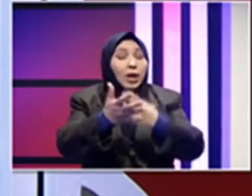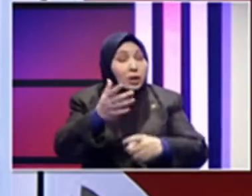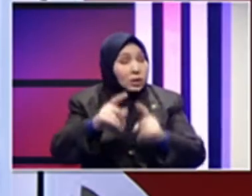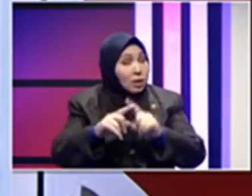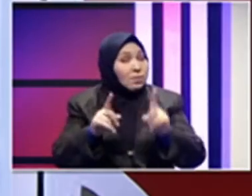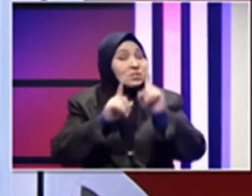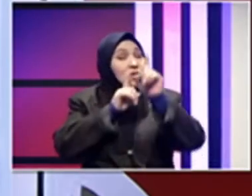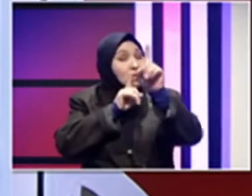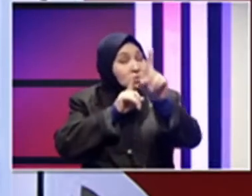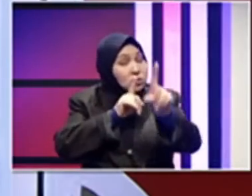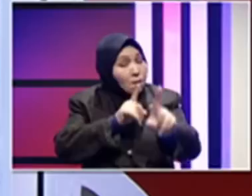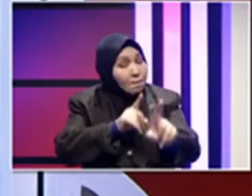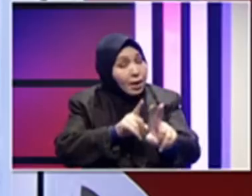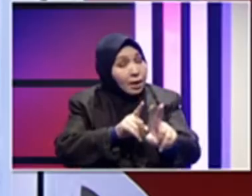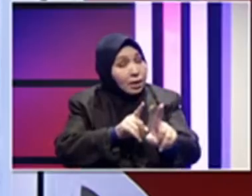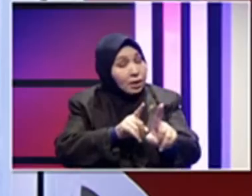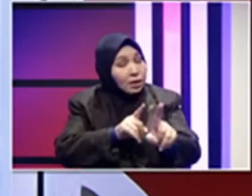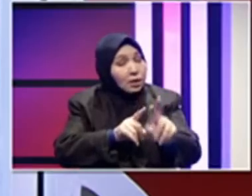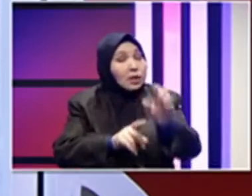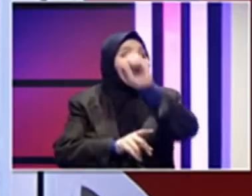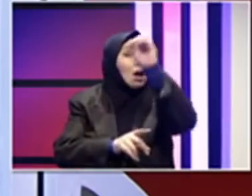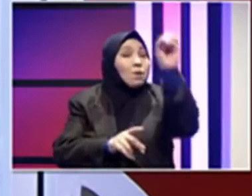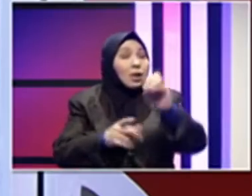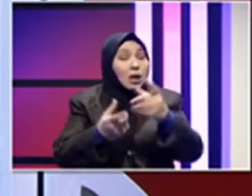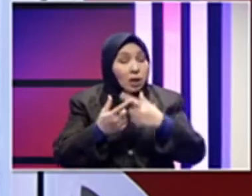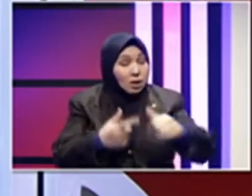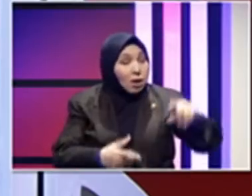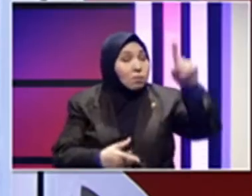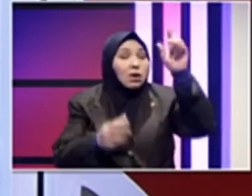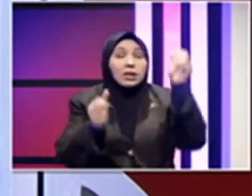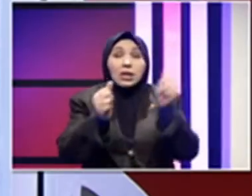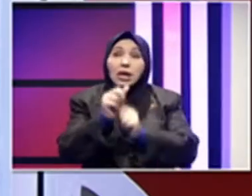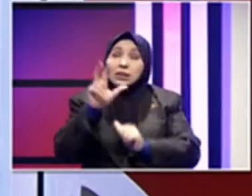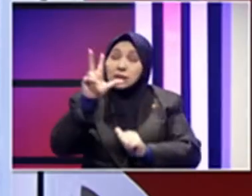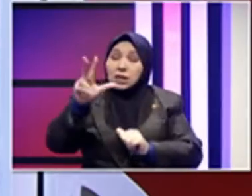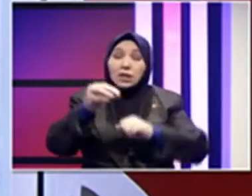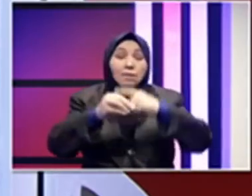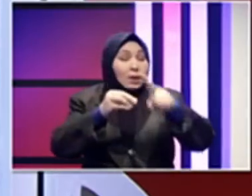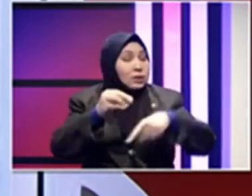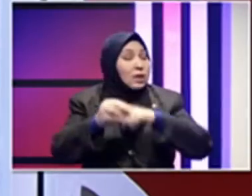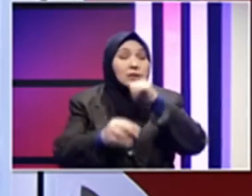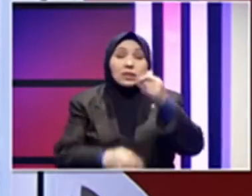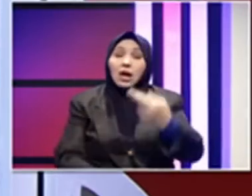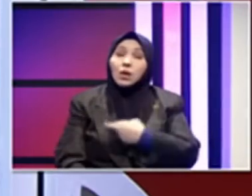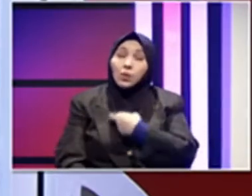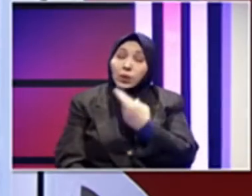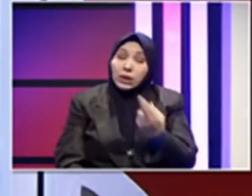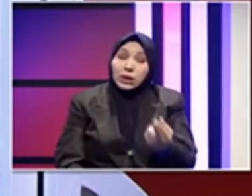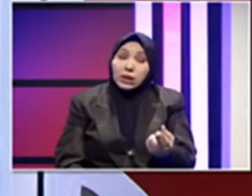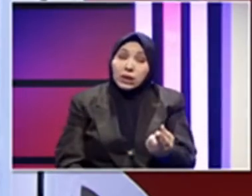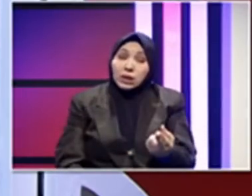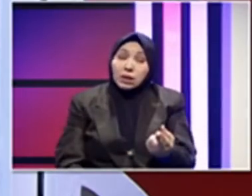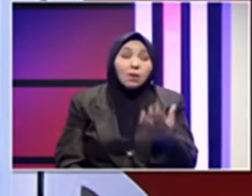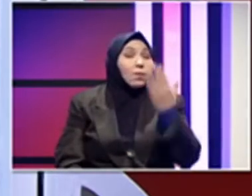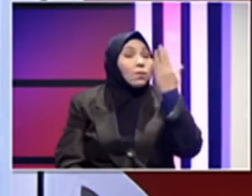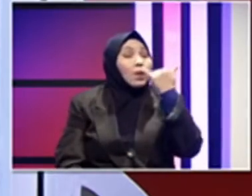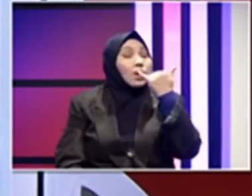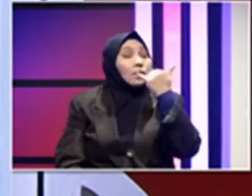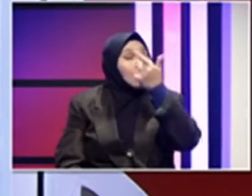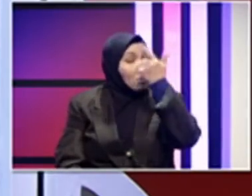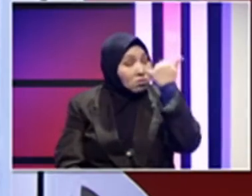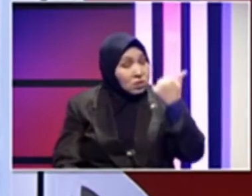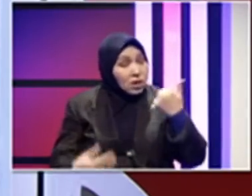jawapan, satu tawaran daripada Allah dengan tiga perkara ini tidak mungkin rugi. Tidak mungkin rugi. Kerana apa? Kerana ia